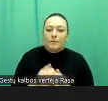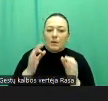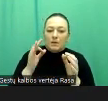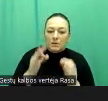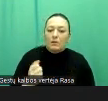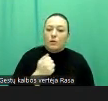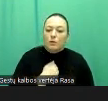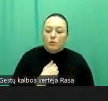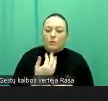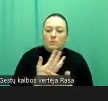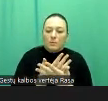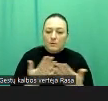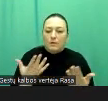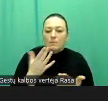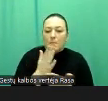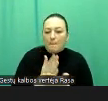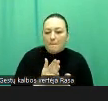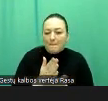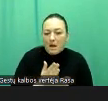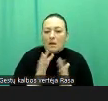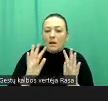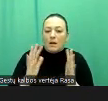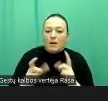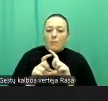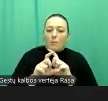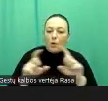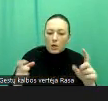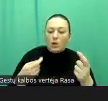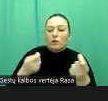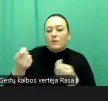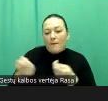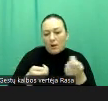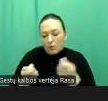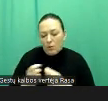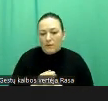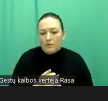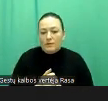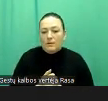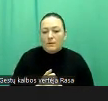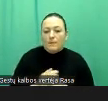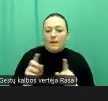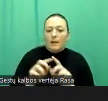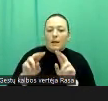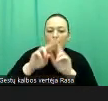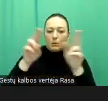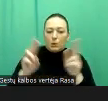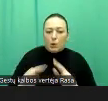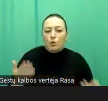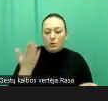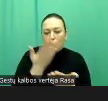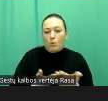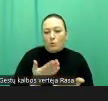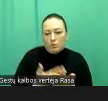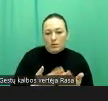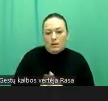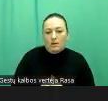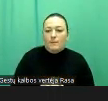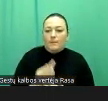turime įvairiapusišką patirtį kaip mokyklų vadovės ir vadovai ir kaip tarptautiniai konsultantai.